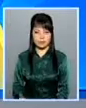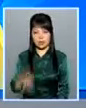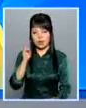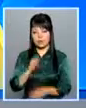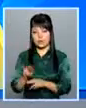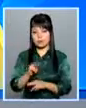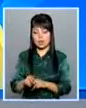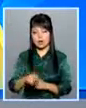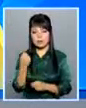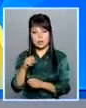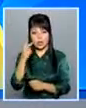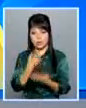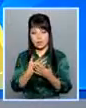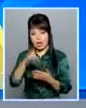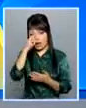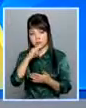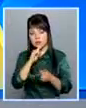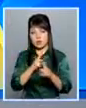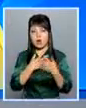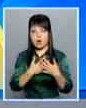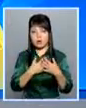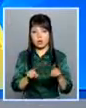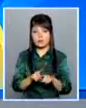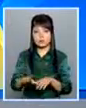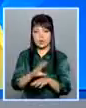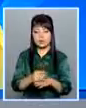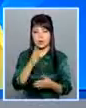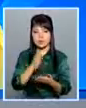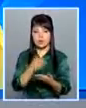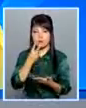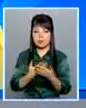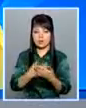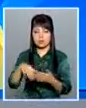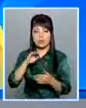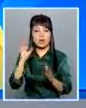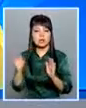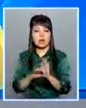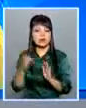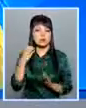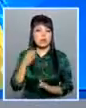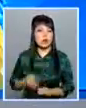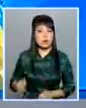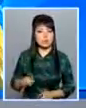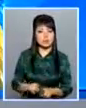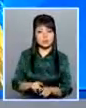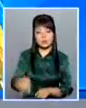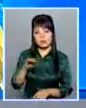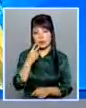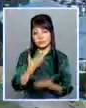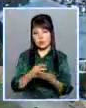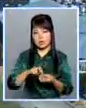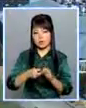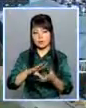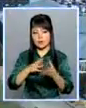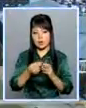Білімді мыңды жығады. Қазақстан білім қоғамы жолында тақырыбындағы елбасының интерактивті дәрісін мұқият тыңдаған қызылордалықтар онда көтерілген